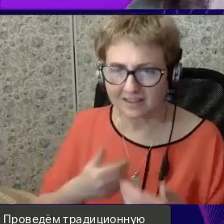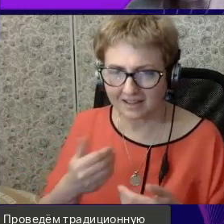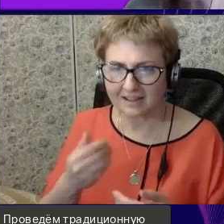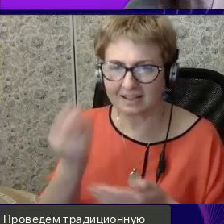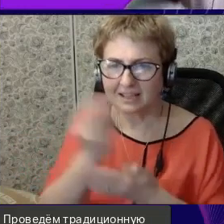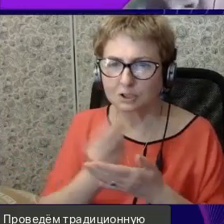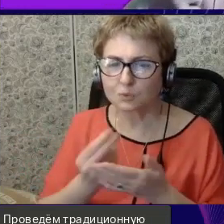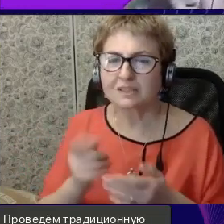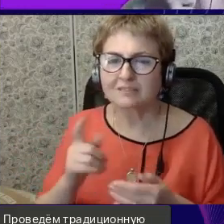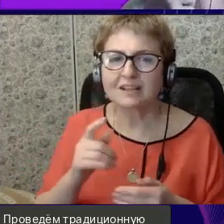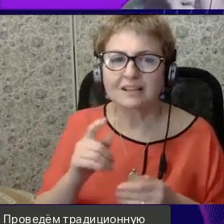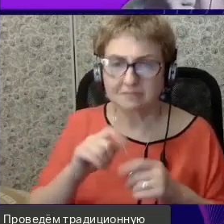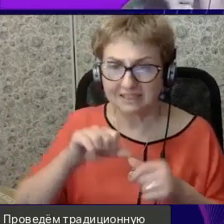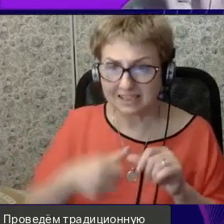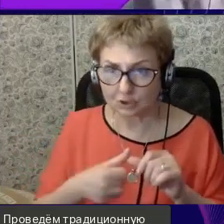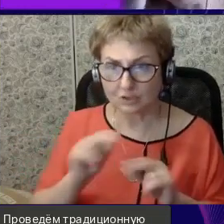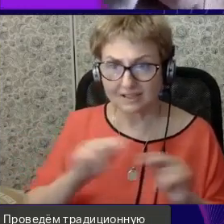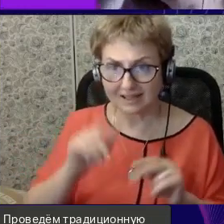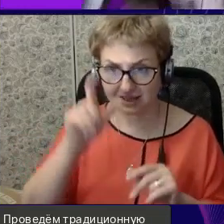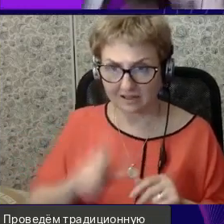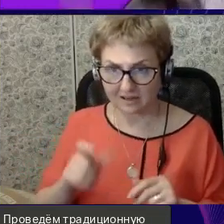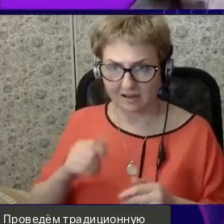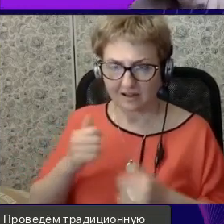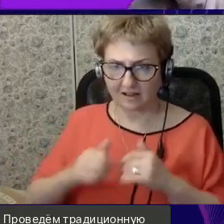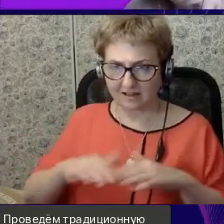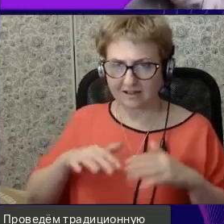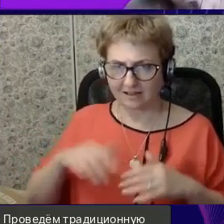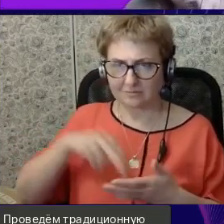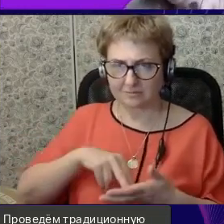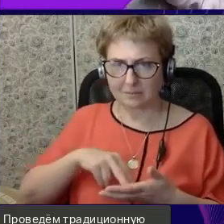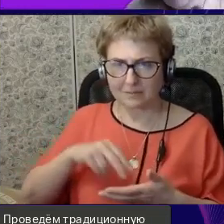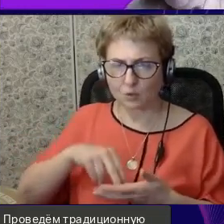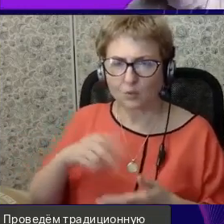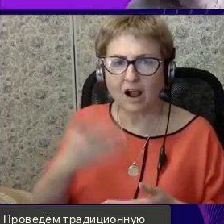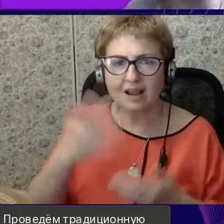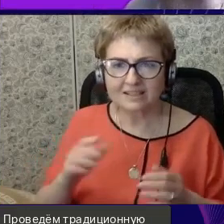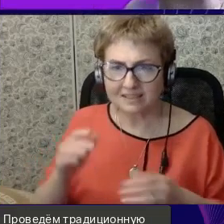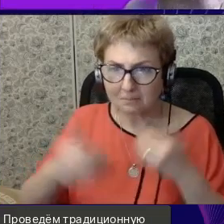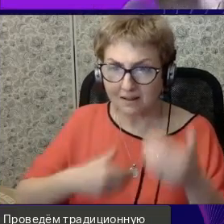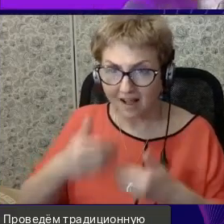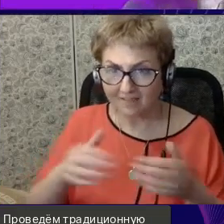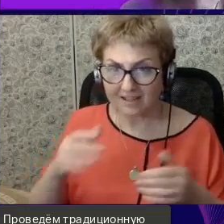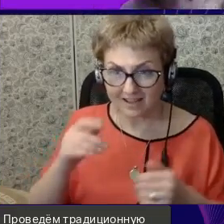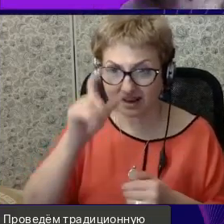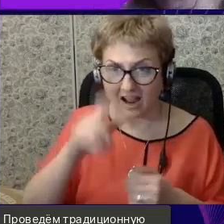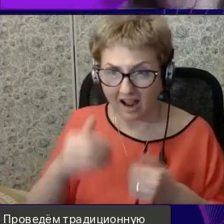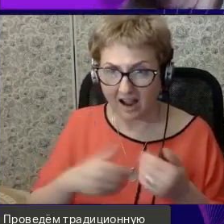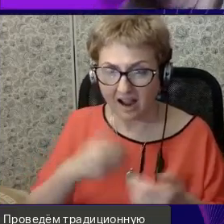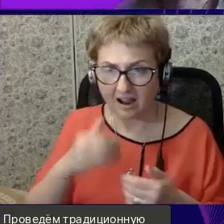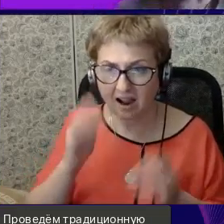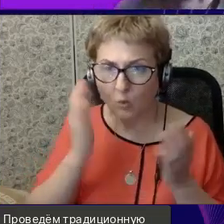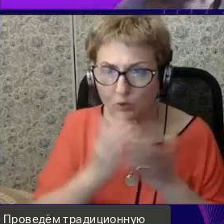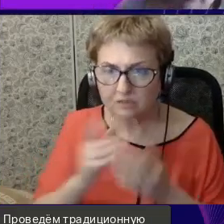даже очень хорошо иллюстрируют такие занятия плавания, потому что традиционно тренер находится на берегу. Если